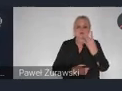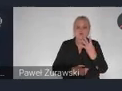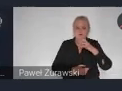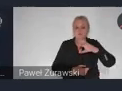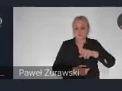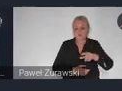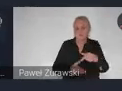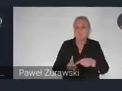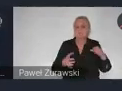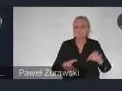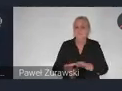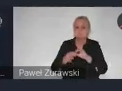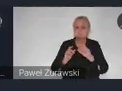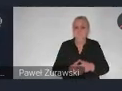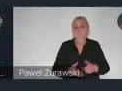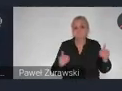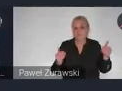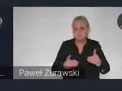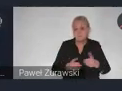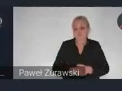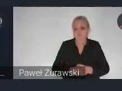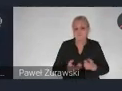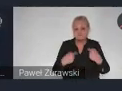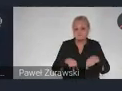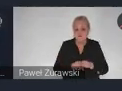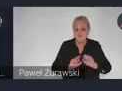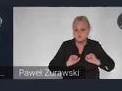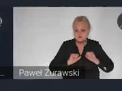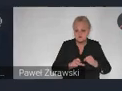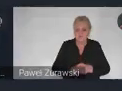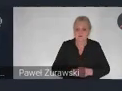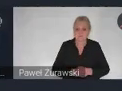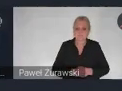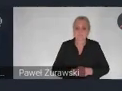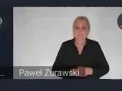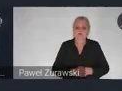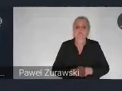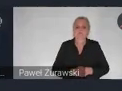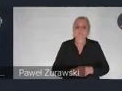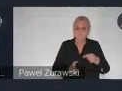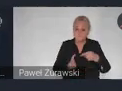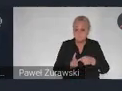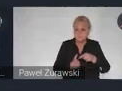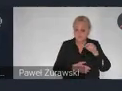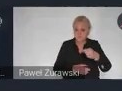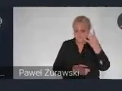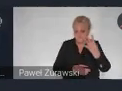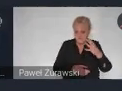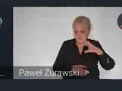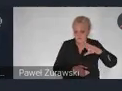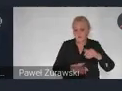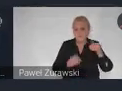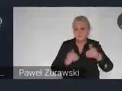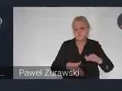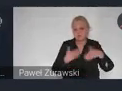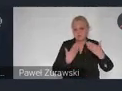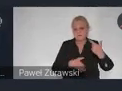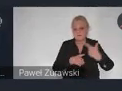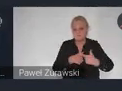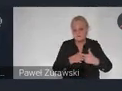dotyczy możliwości realizacji działań i za to kryterium 4 można uzyskać